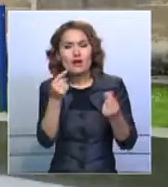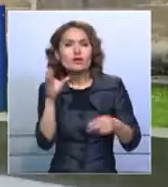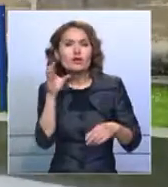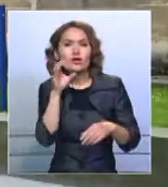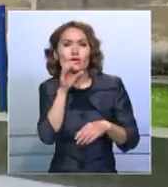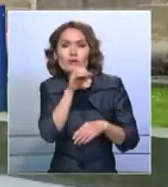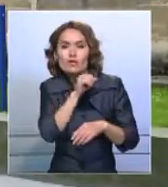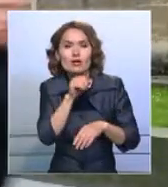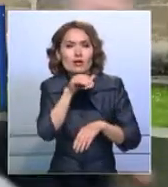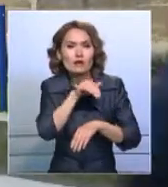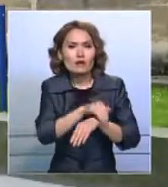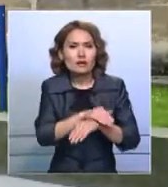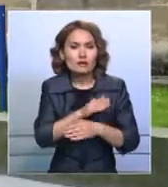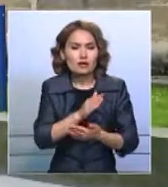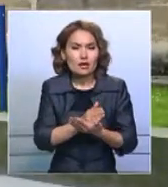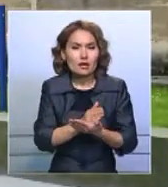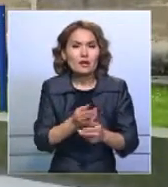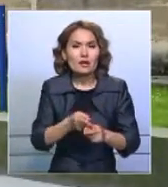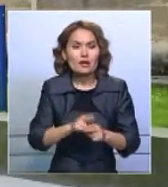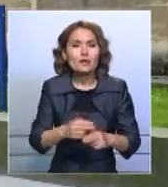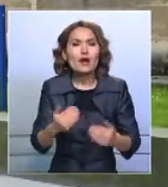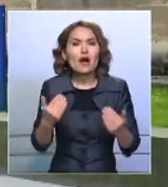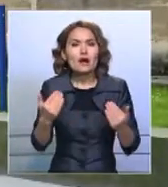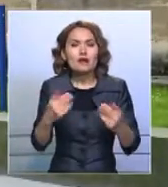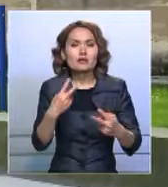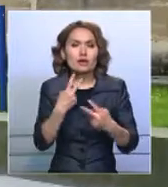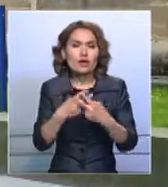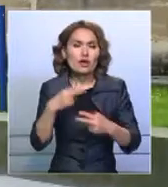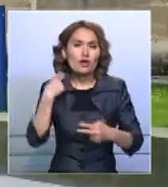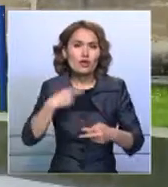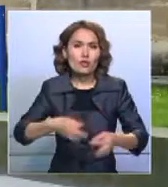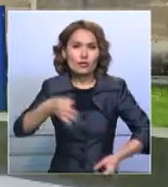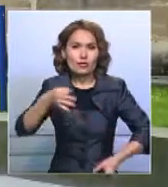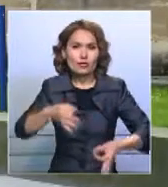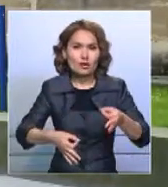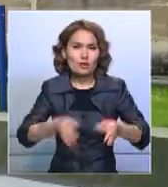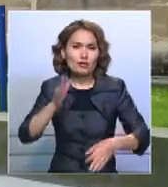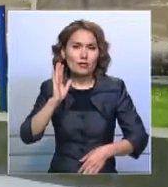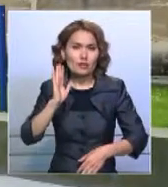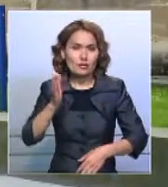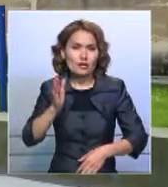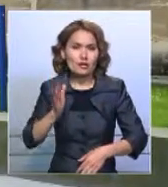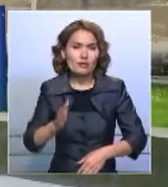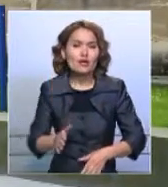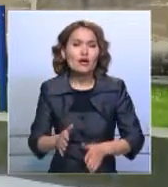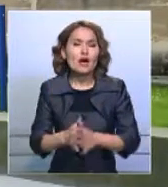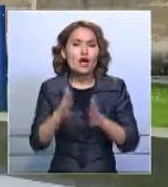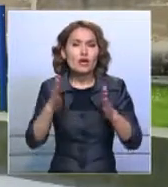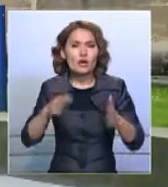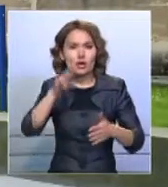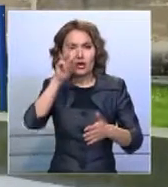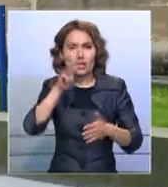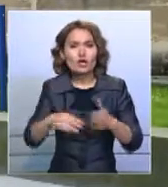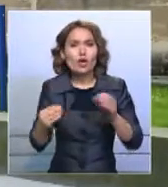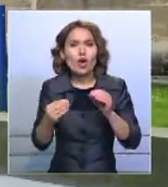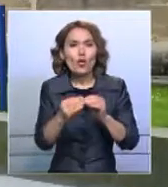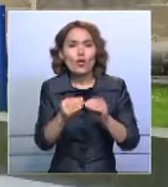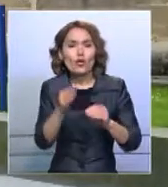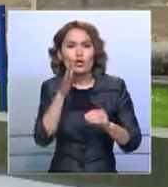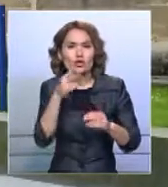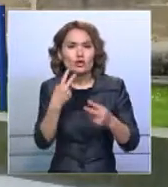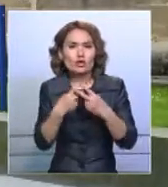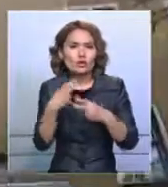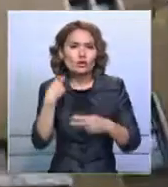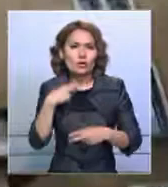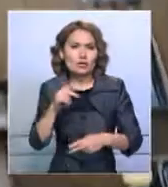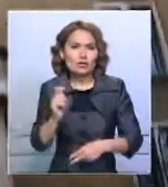евро шығын келтірген анықталды. Оған аса ірі көлемдегі алаяқтық бабы бойынша айып тағылды. Күдікті үлкен айыппұл төлеп, 10 жылға бас бостандығынан